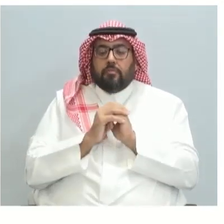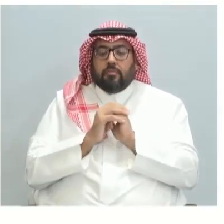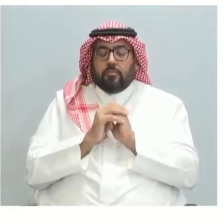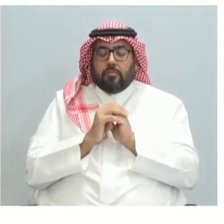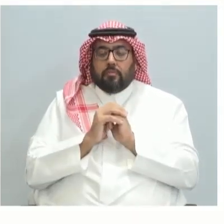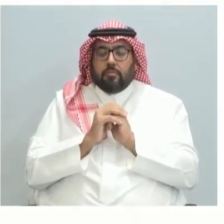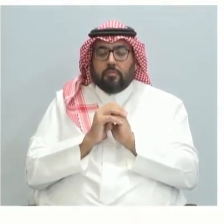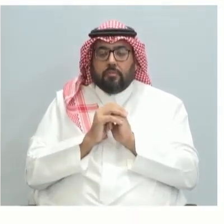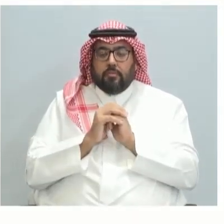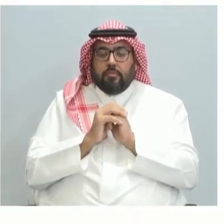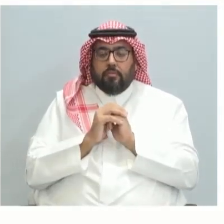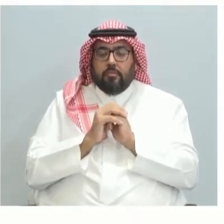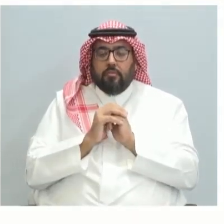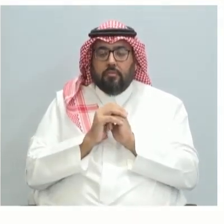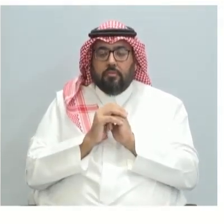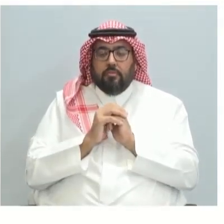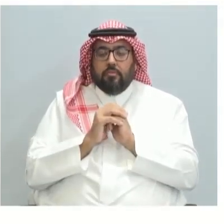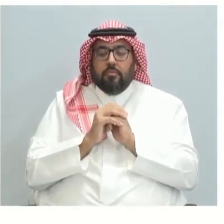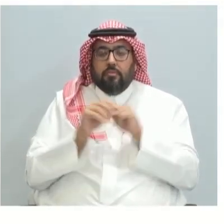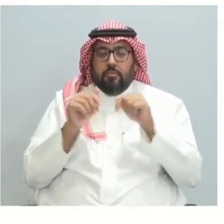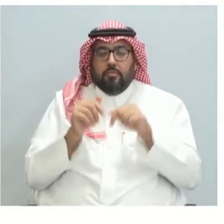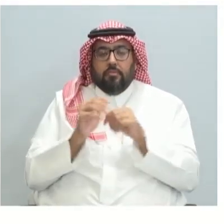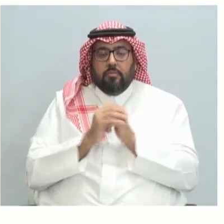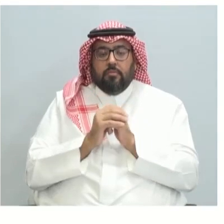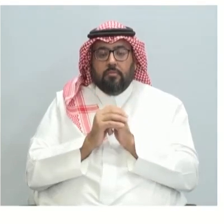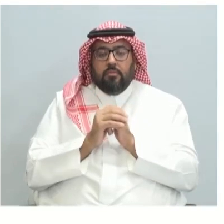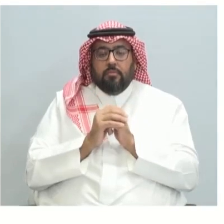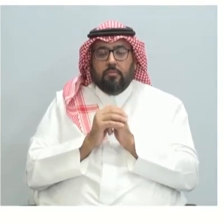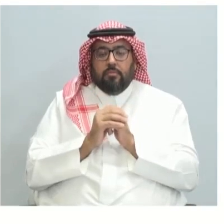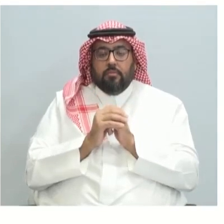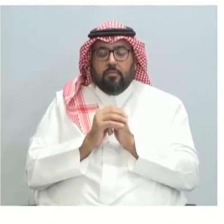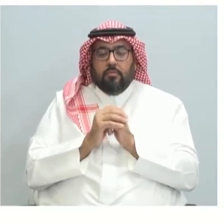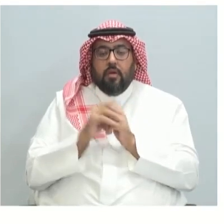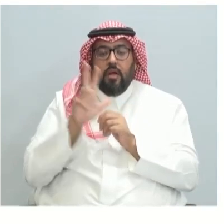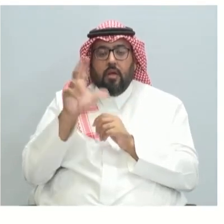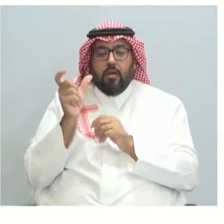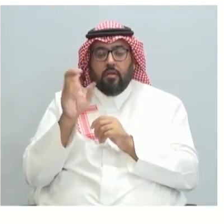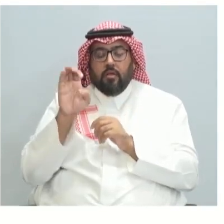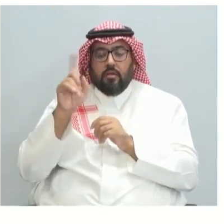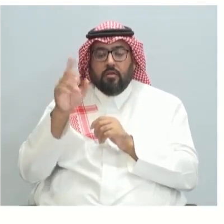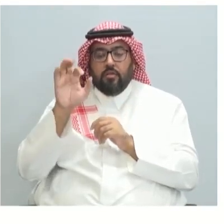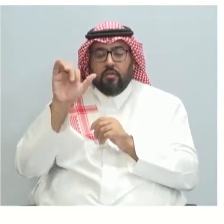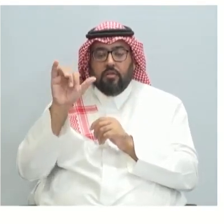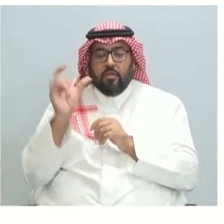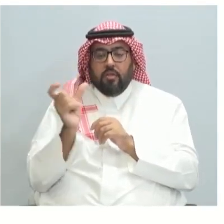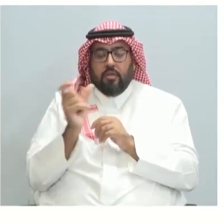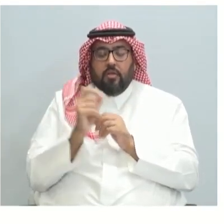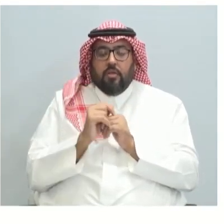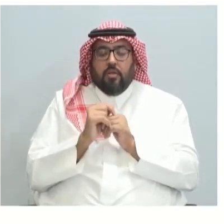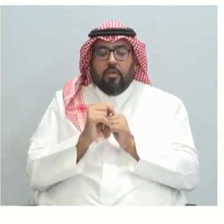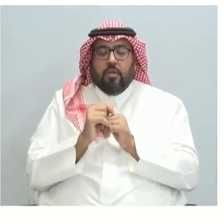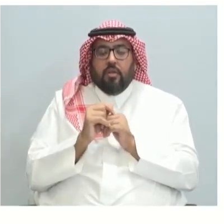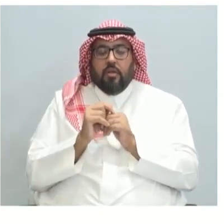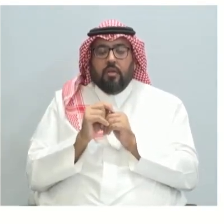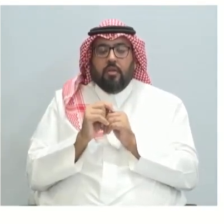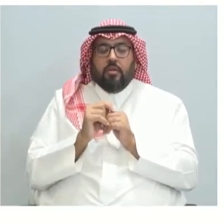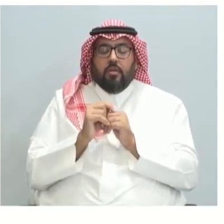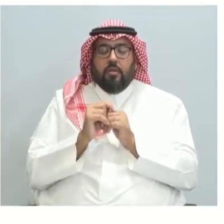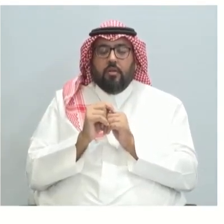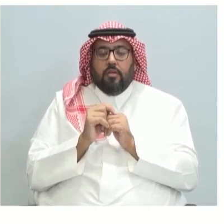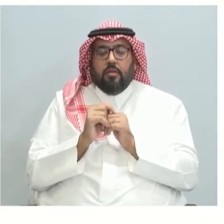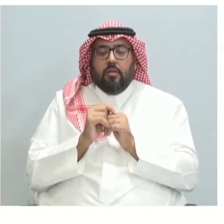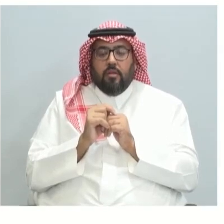المئه الان العنصر النيتروجين نريد ان نوجد زاويه قطاعه